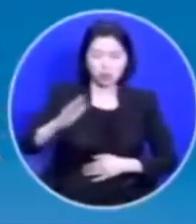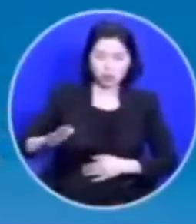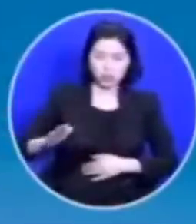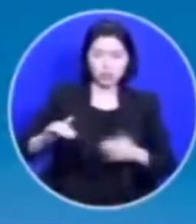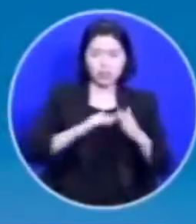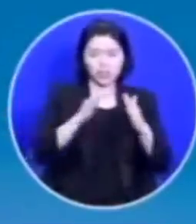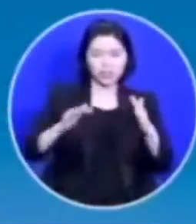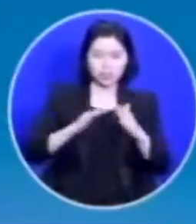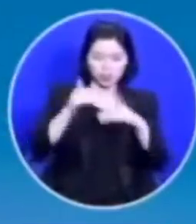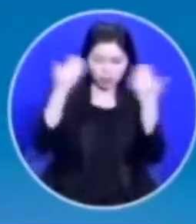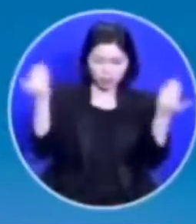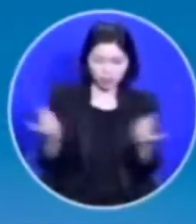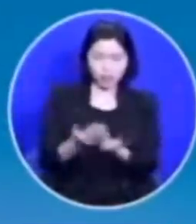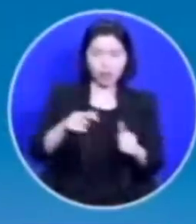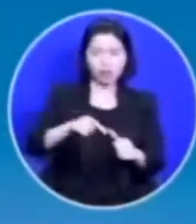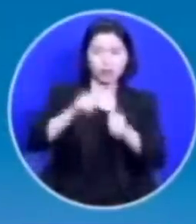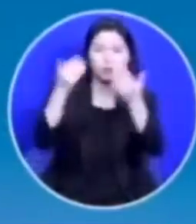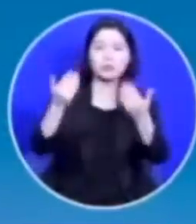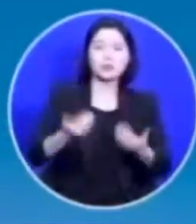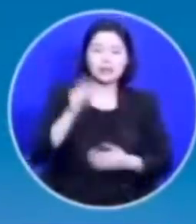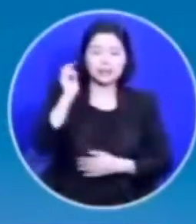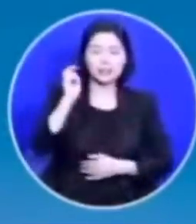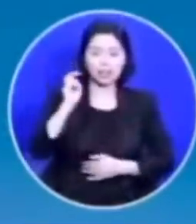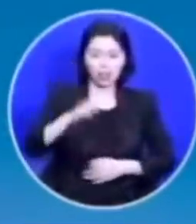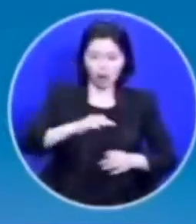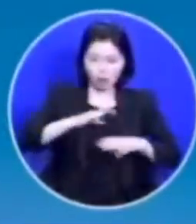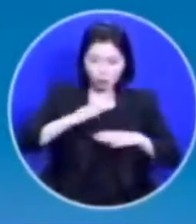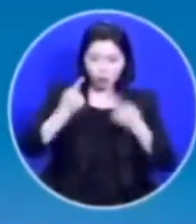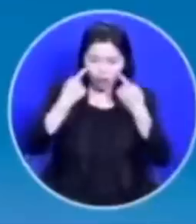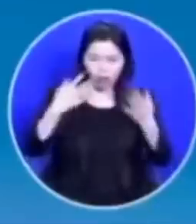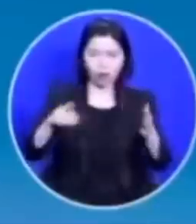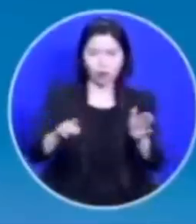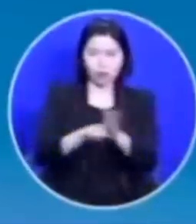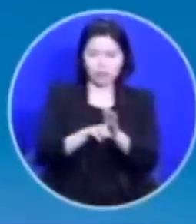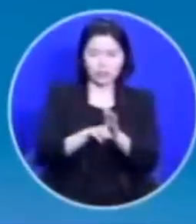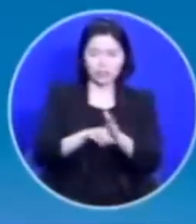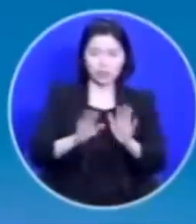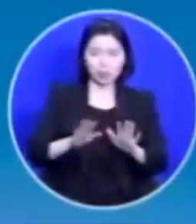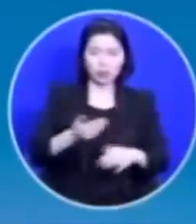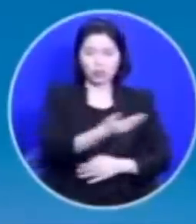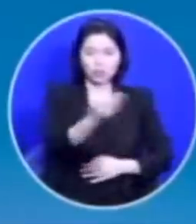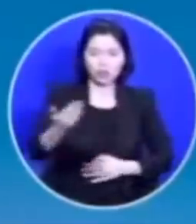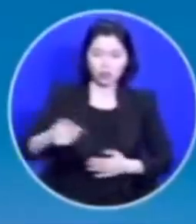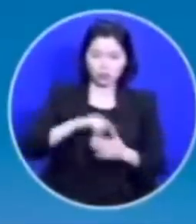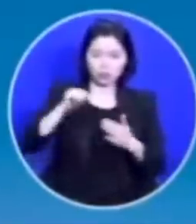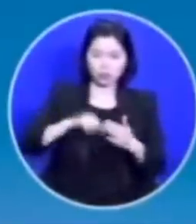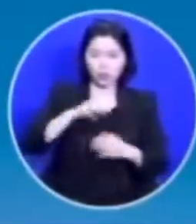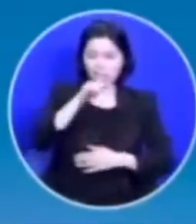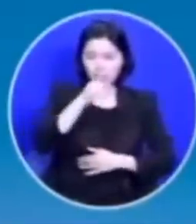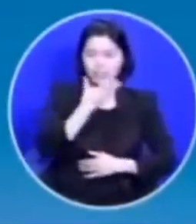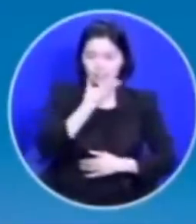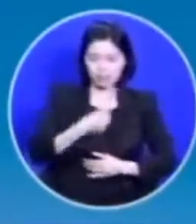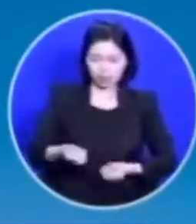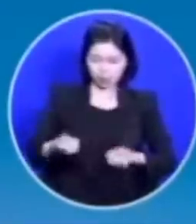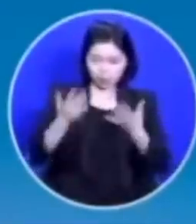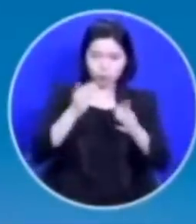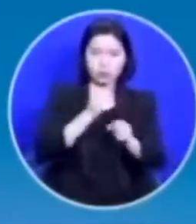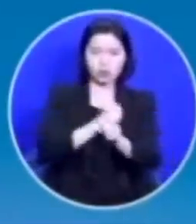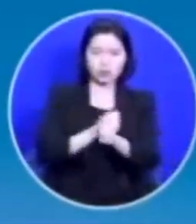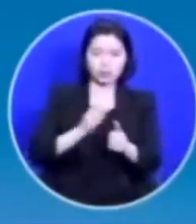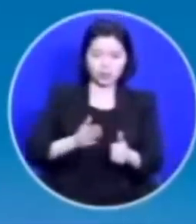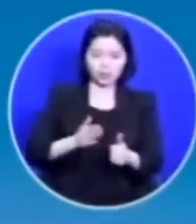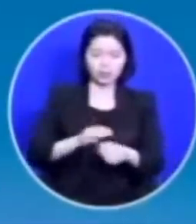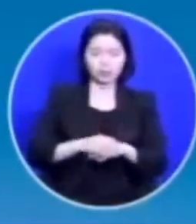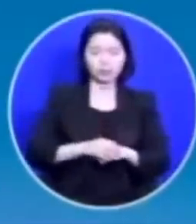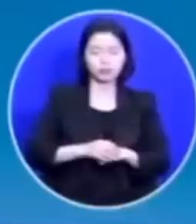구원 받을 거야 그런 놀라운 확신이 여러분 안에 있게 되기를 축복합니다 정말 그렇기